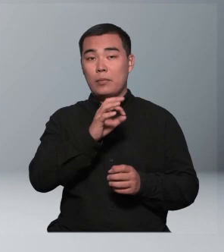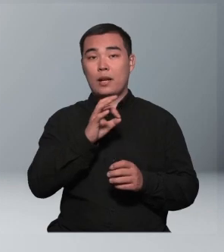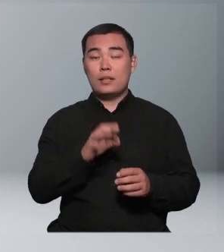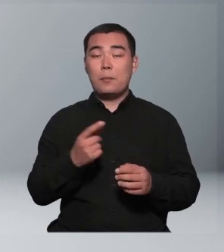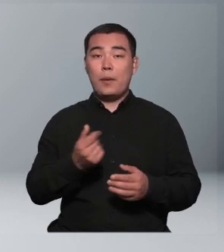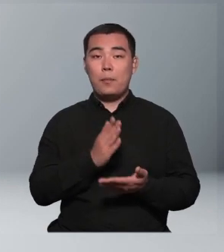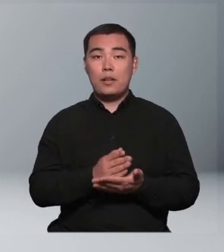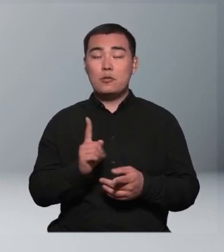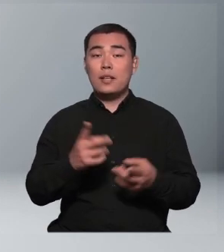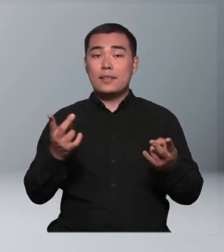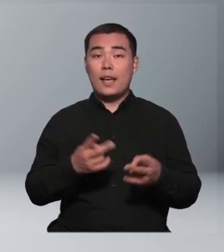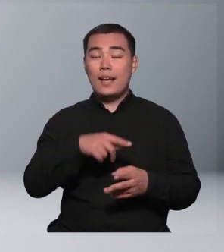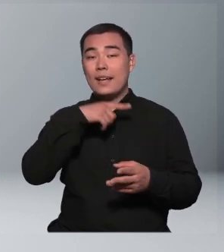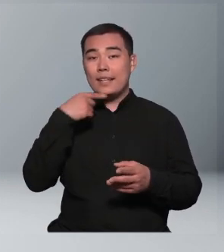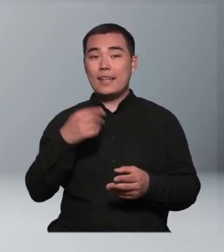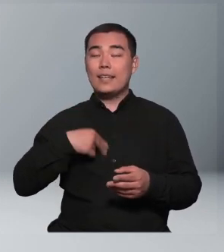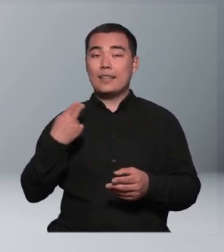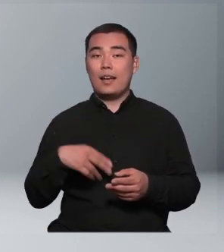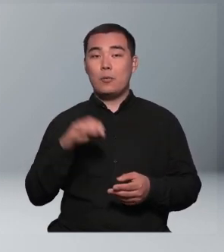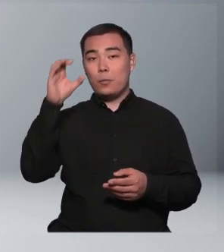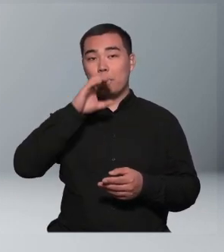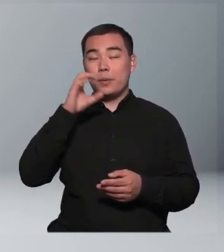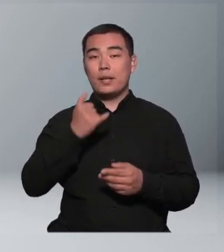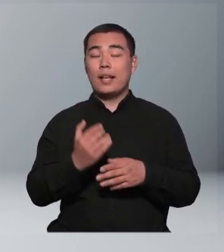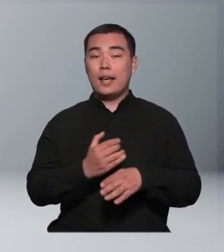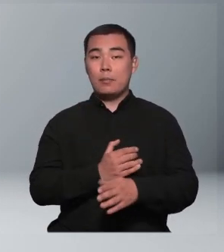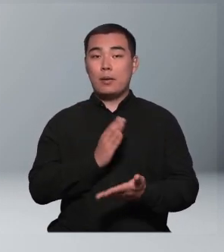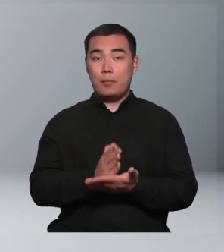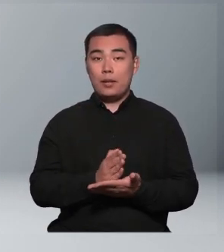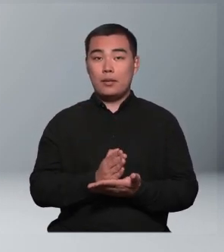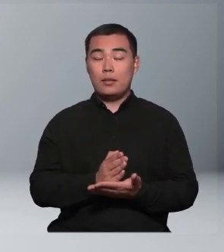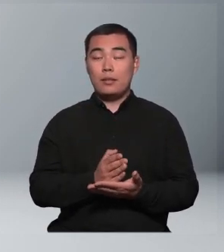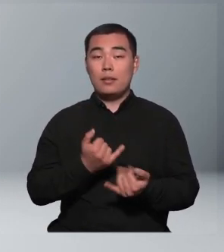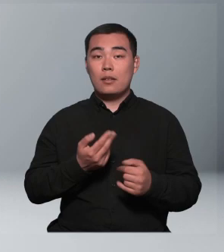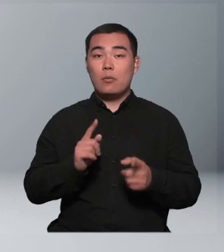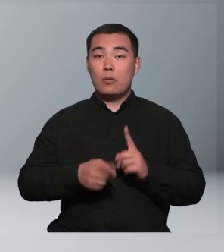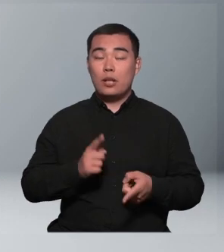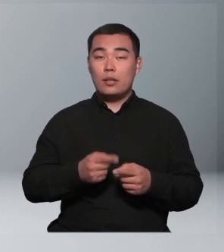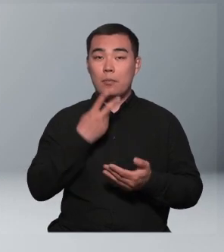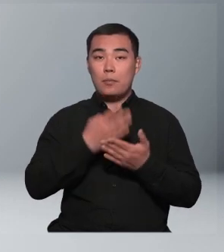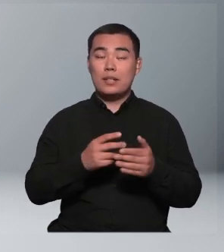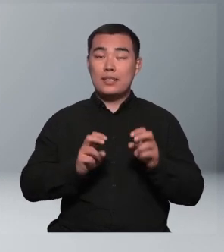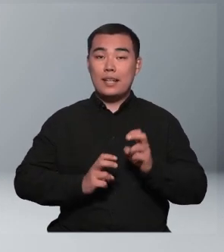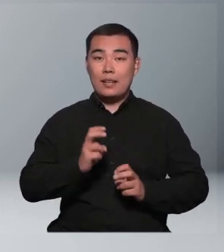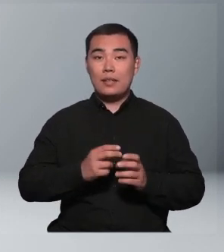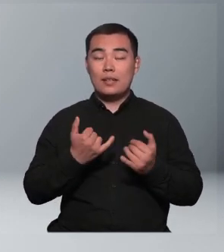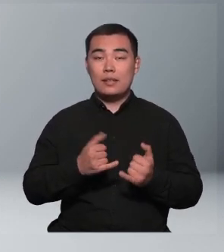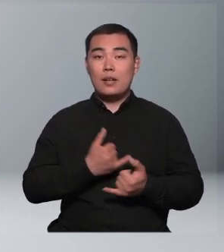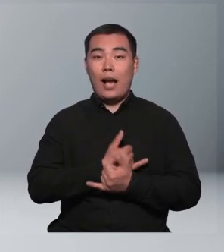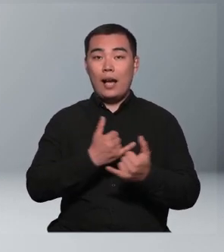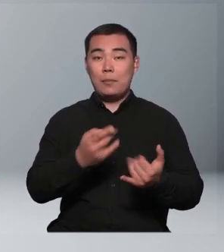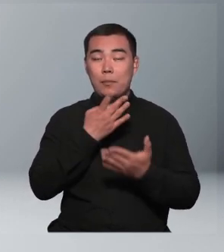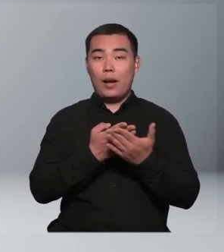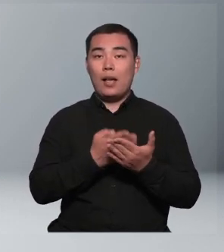аз. Керек жарақ негізінен Ресей, Қытай және Өзбекстаннан келеді. Осылайша қазір отандық өндірушілердің елді қамту